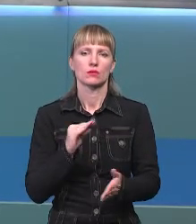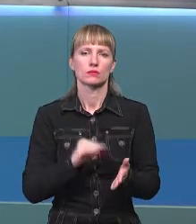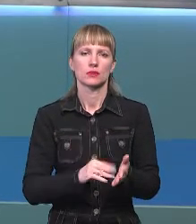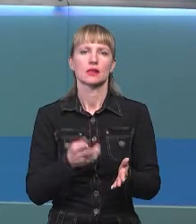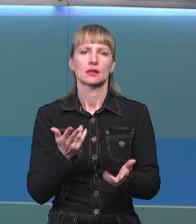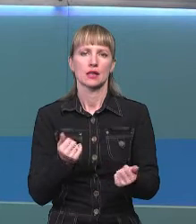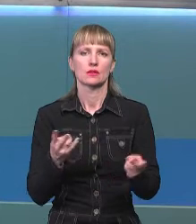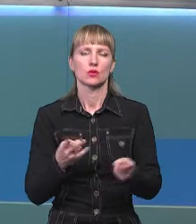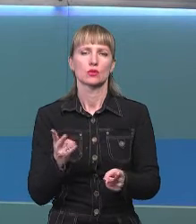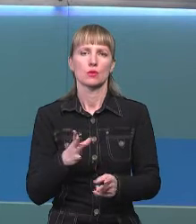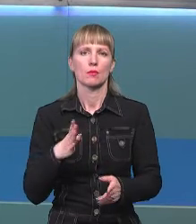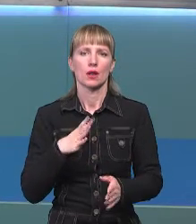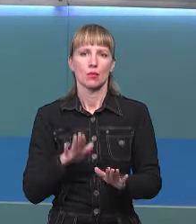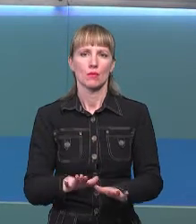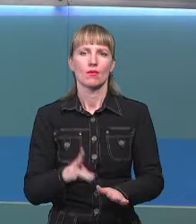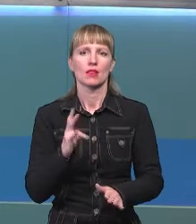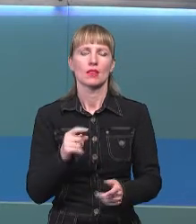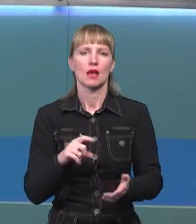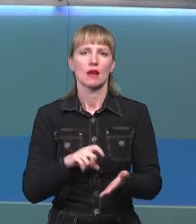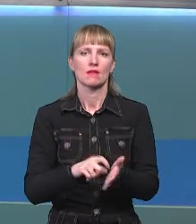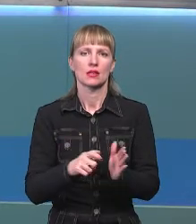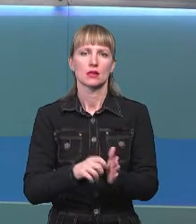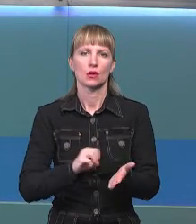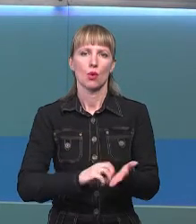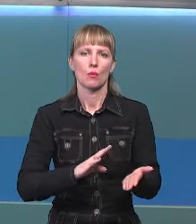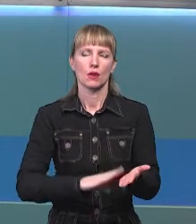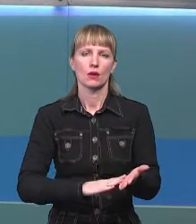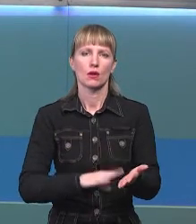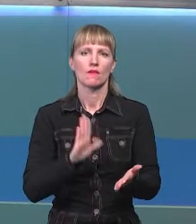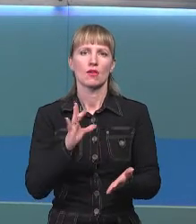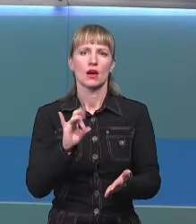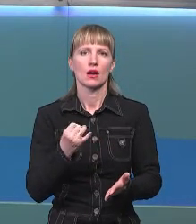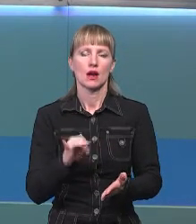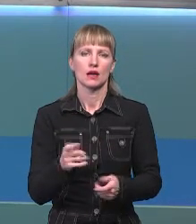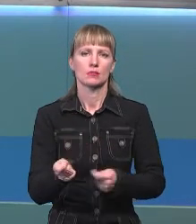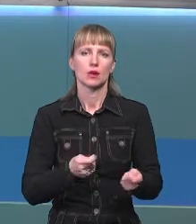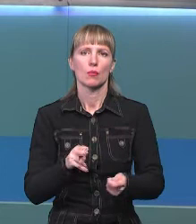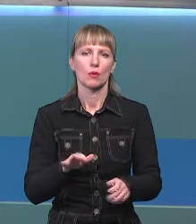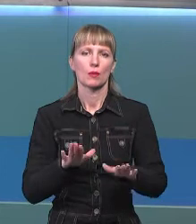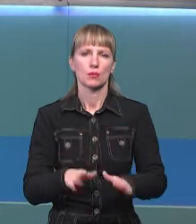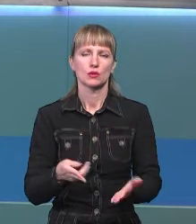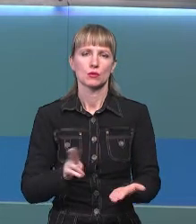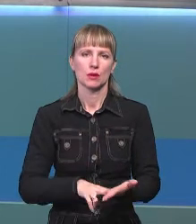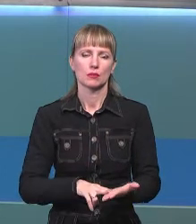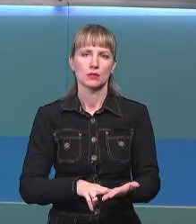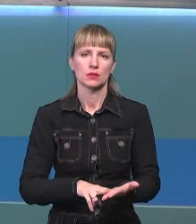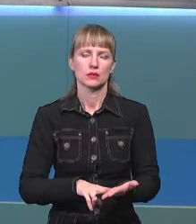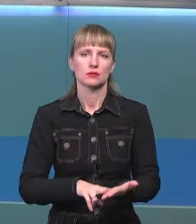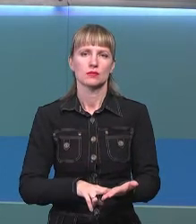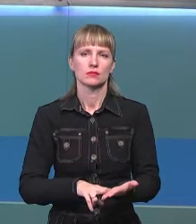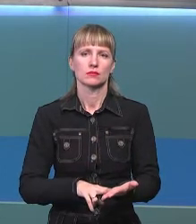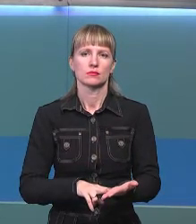так, дійсно, потрібно перебувати на квартирному обліку в райадміністрації по місцю реєстрації.